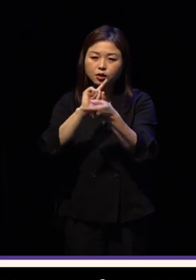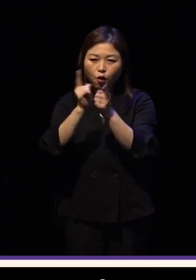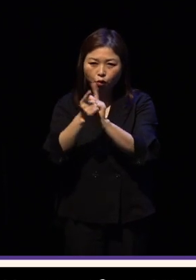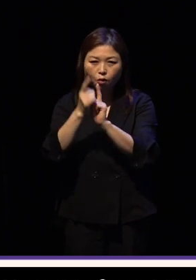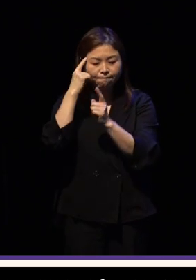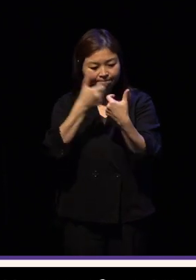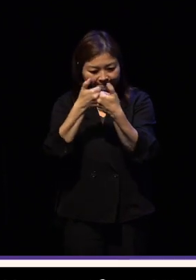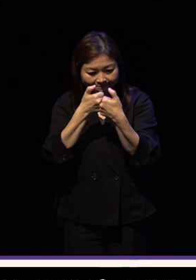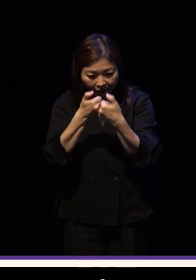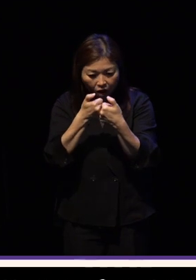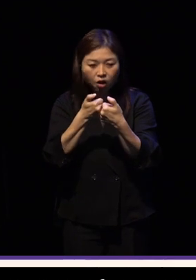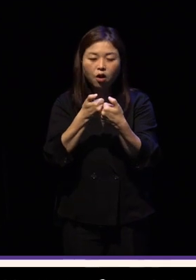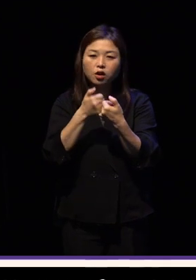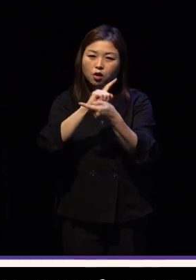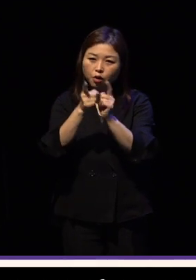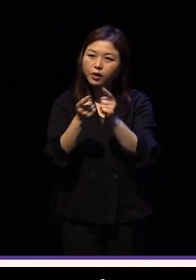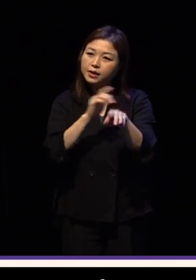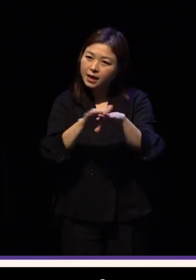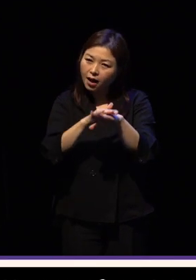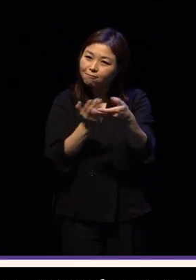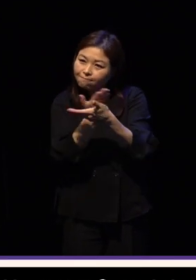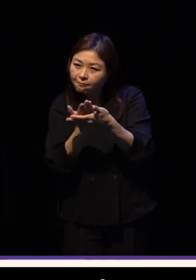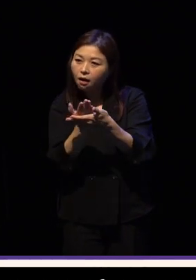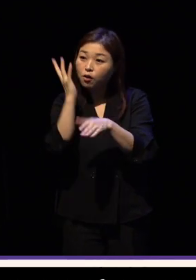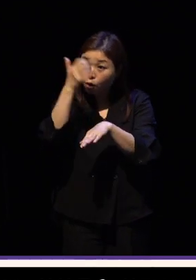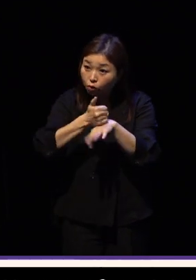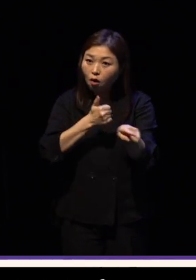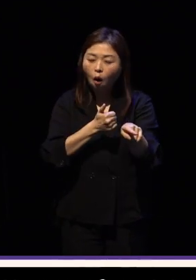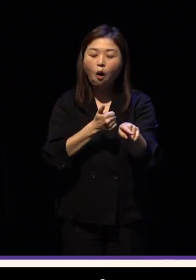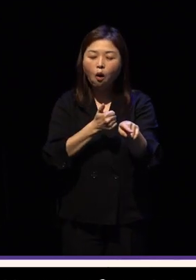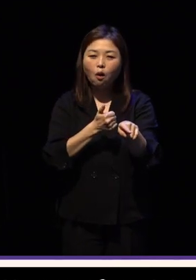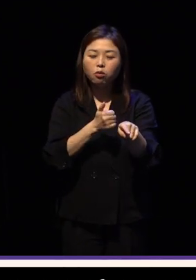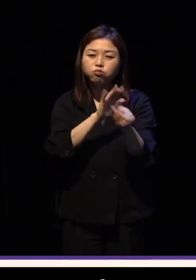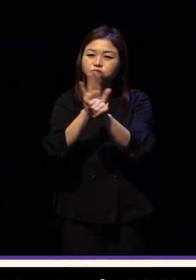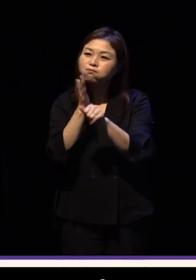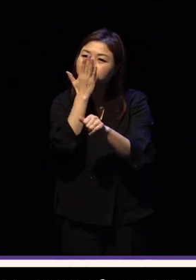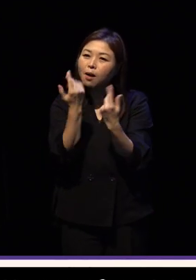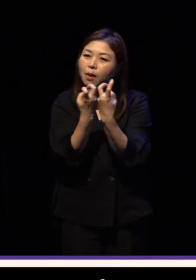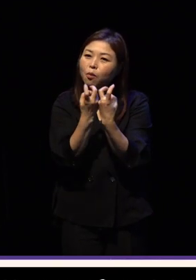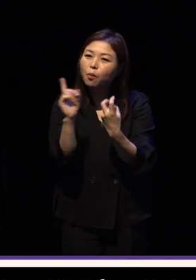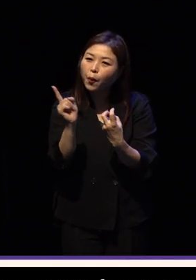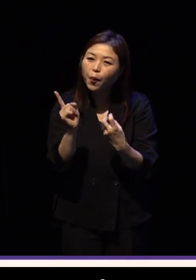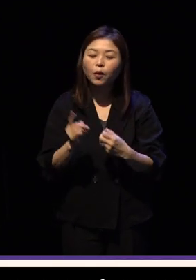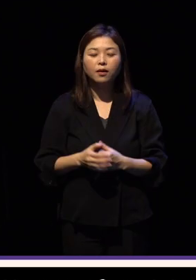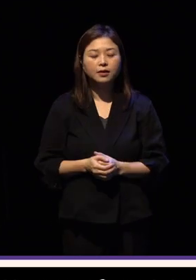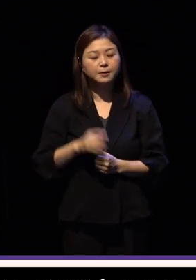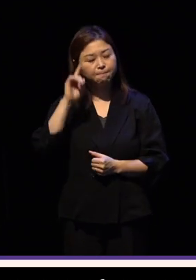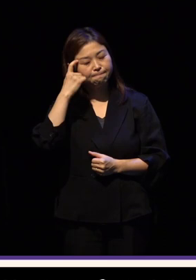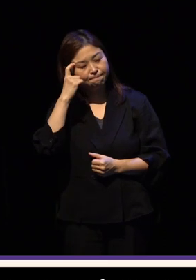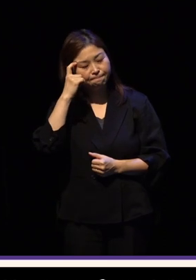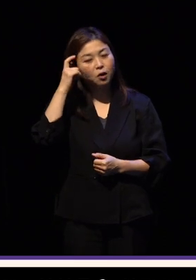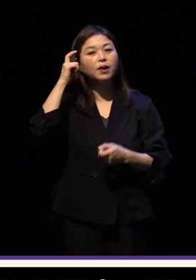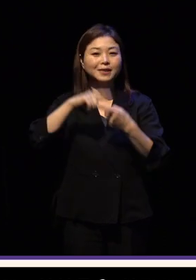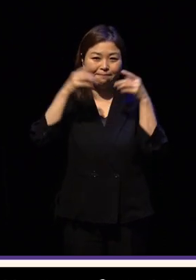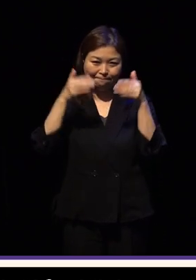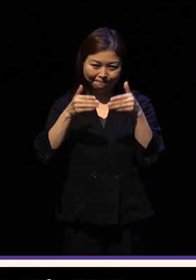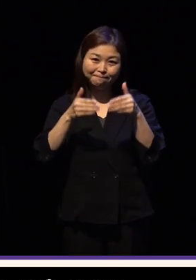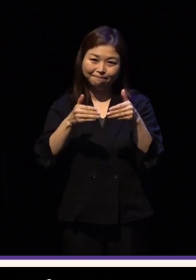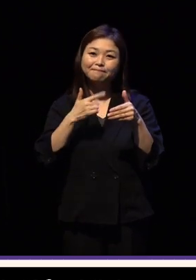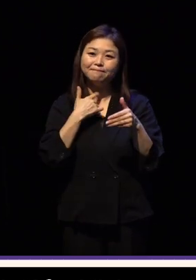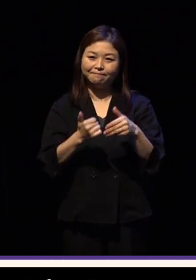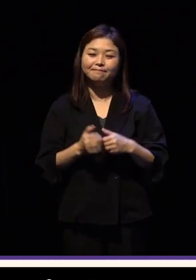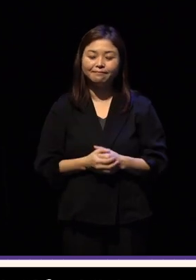공유하고 선순환시키면서 활용할 수 있을 것인가 이런 측면에 주목을 했다는 말씀을